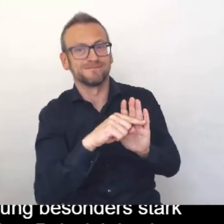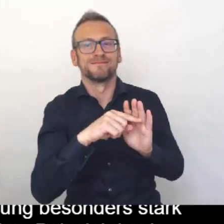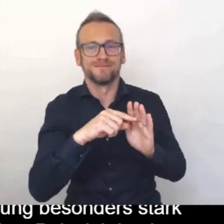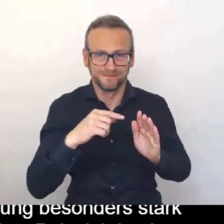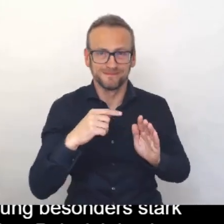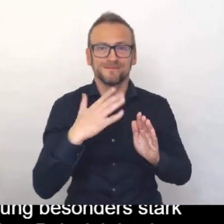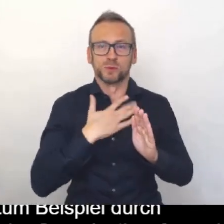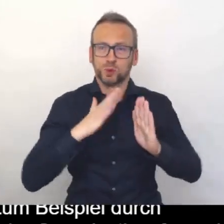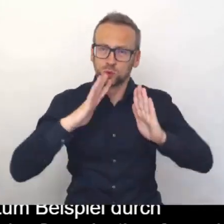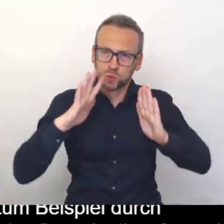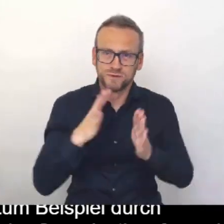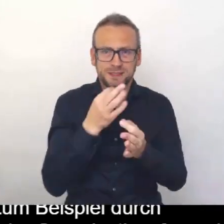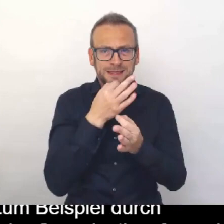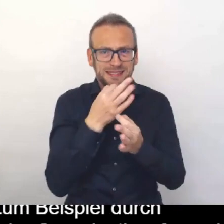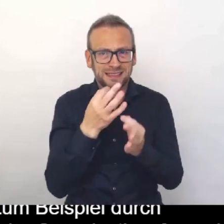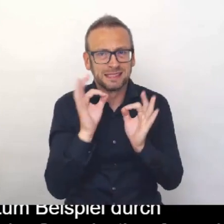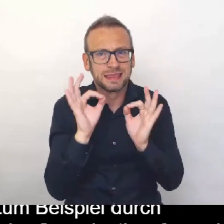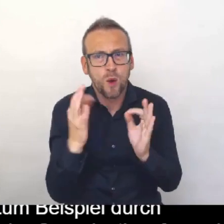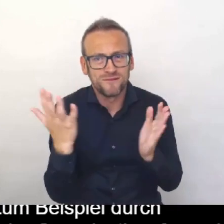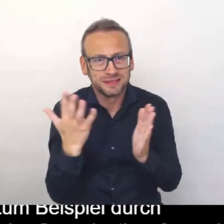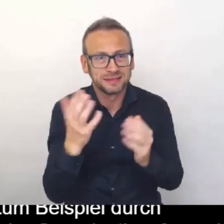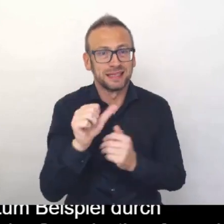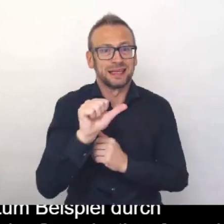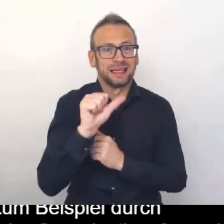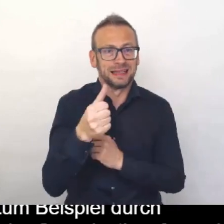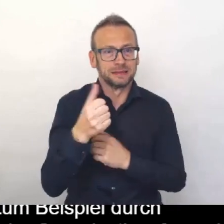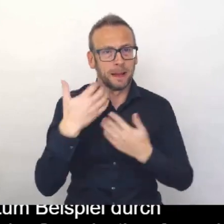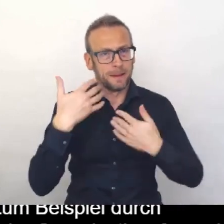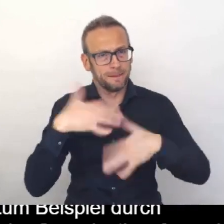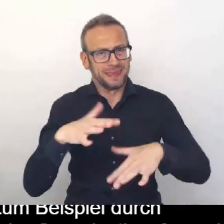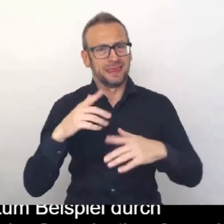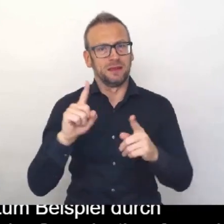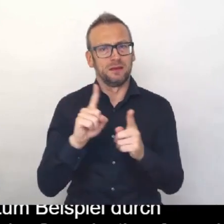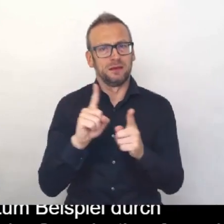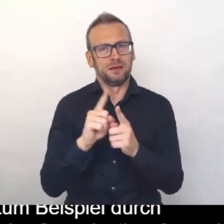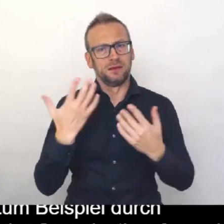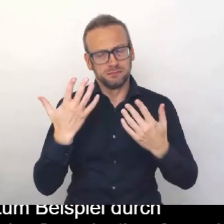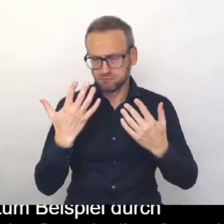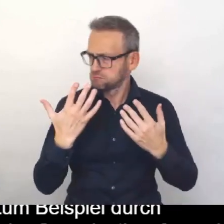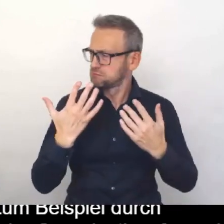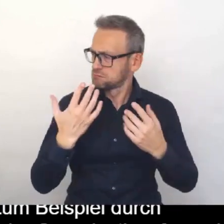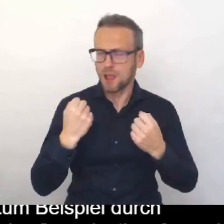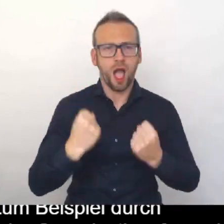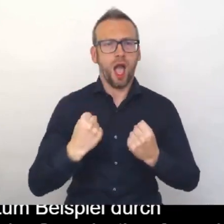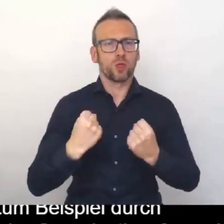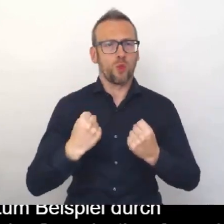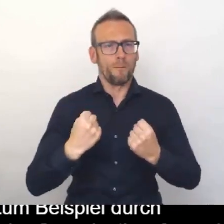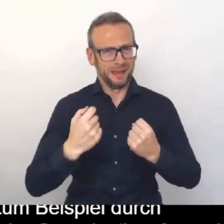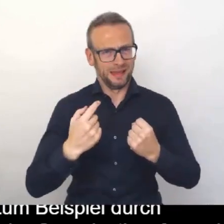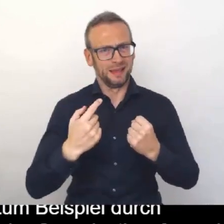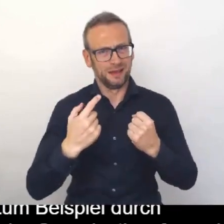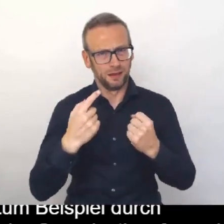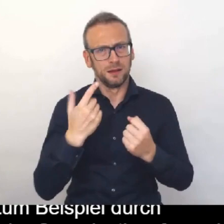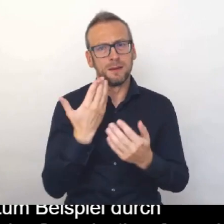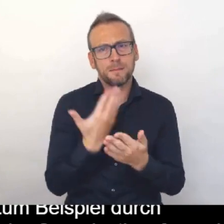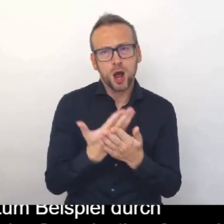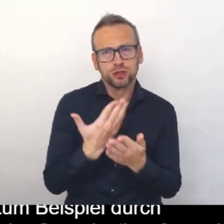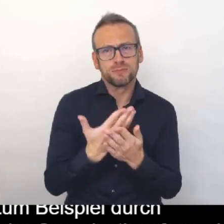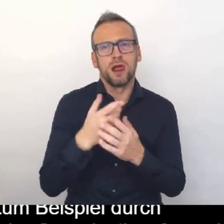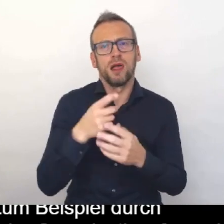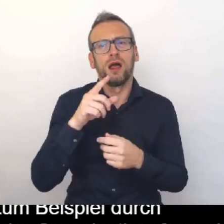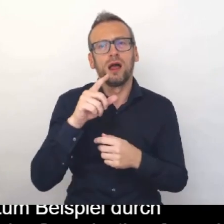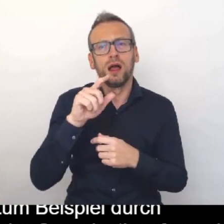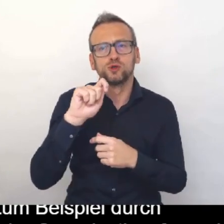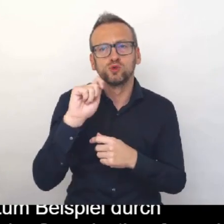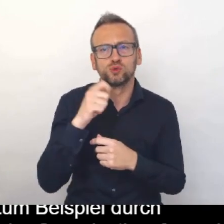Gesetzgebungsprozess Beachtung finden. Es gibt aber durchaus noch Klärungsbedarf, Herr Staatsminister, wir werden das in Zukunft gemeinsam besprechen,